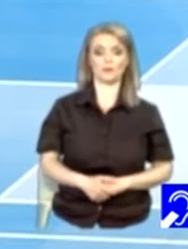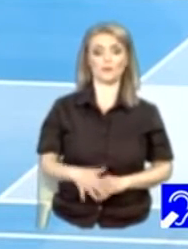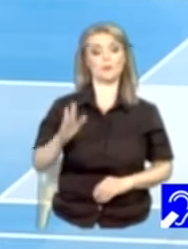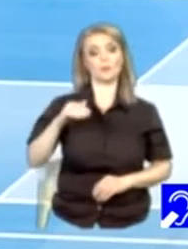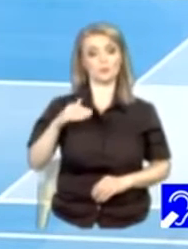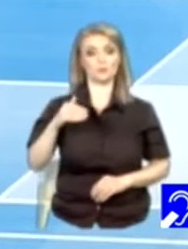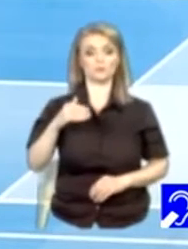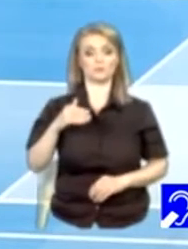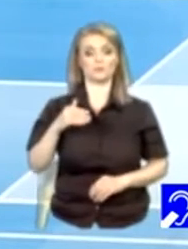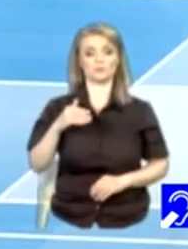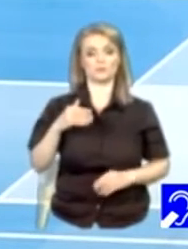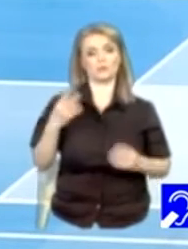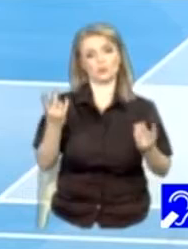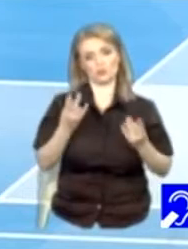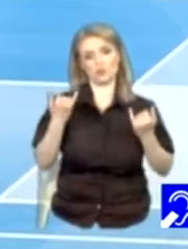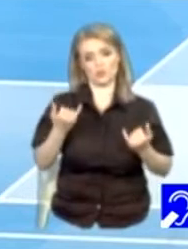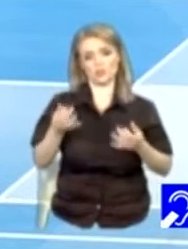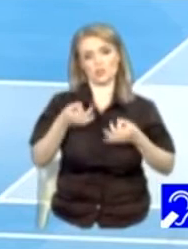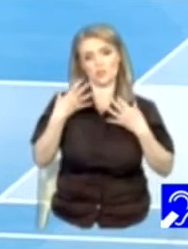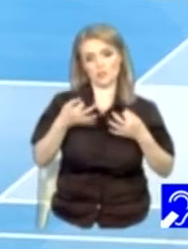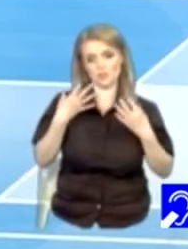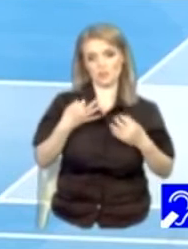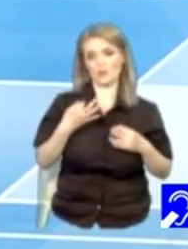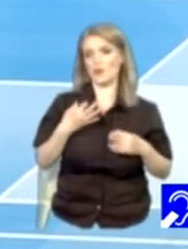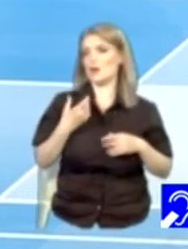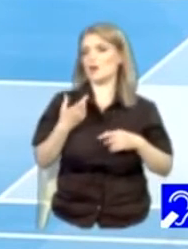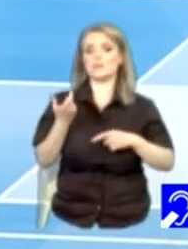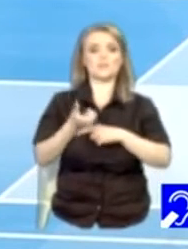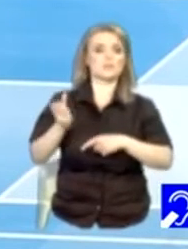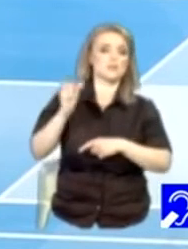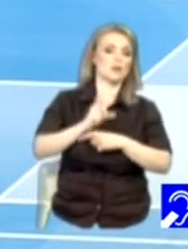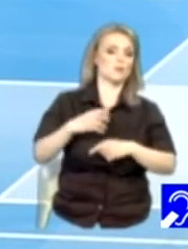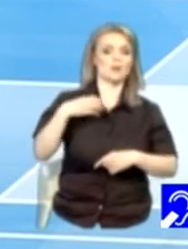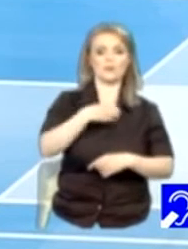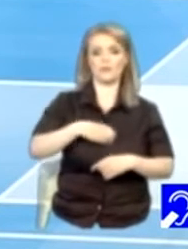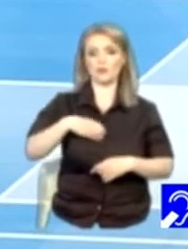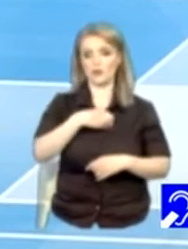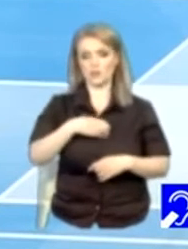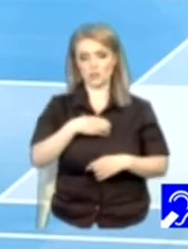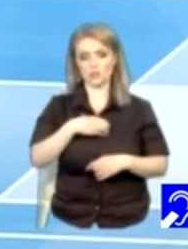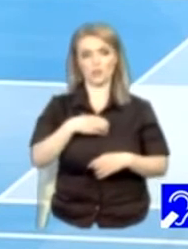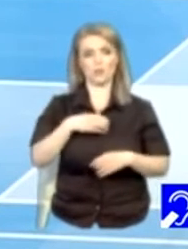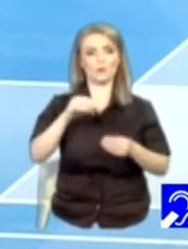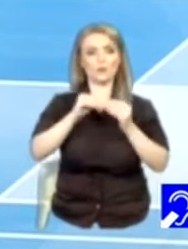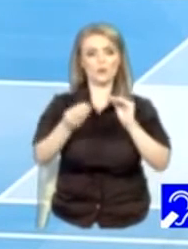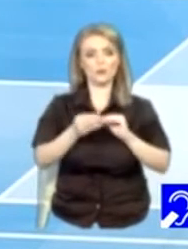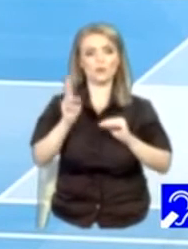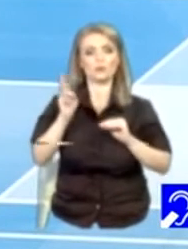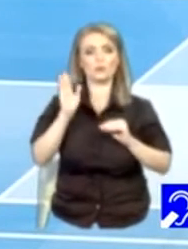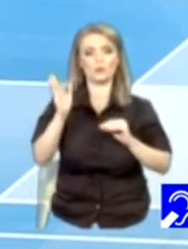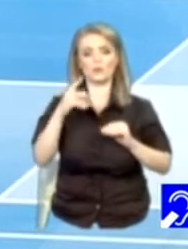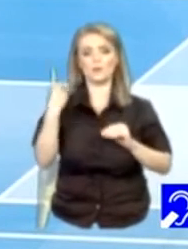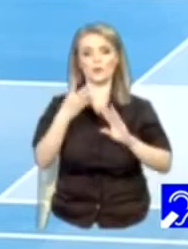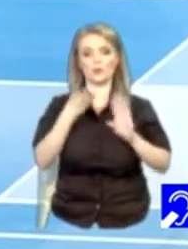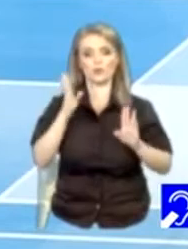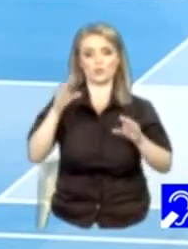din cele mai importante priorități pe care le vizați odată ajunși în Parlament. Doamna